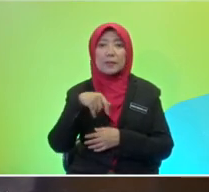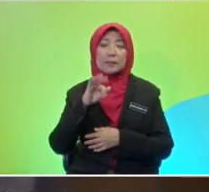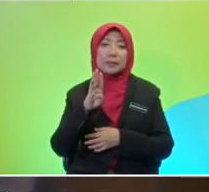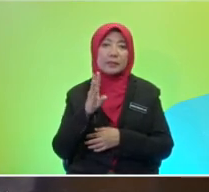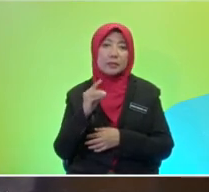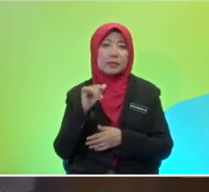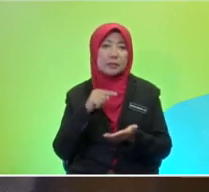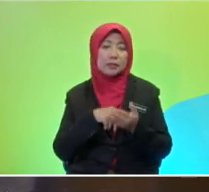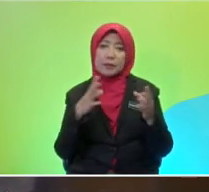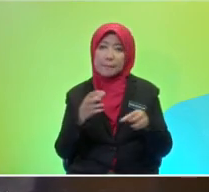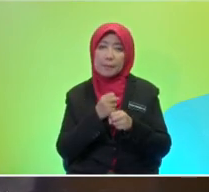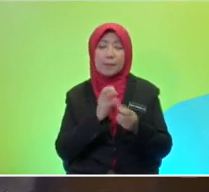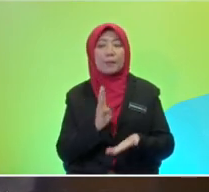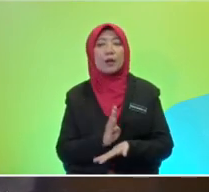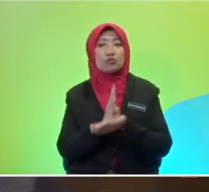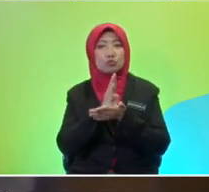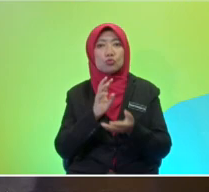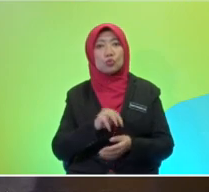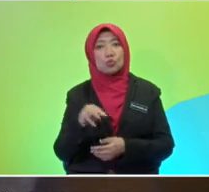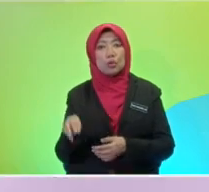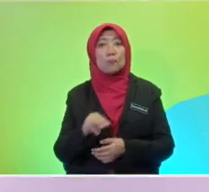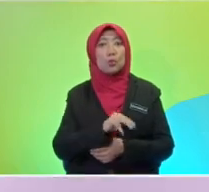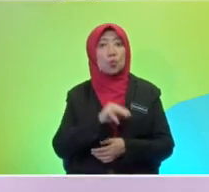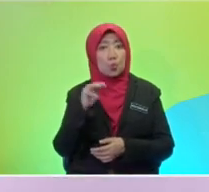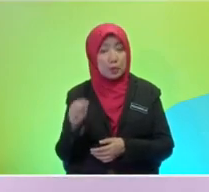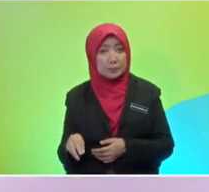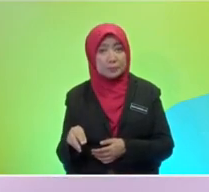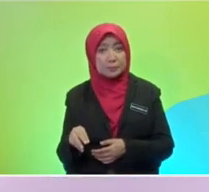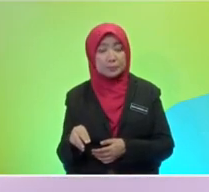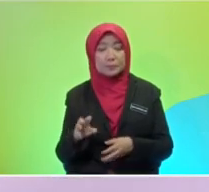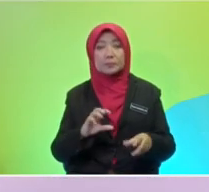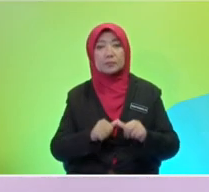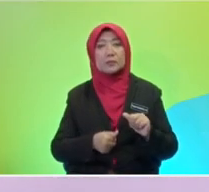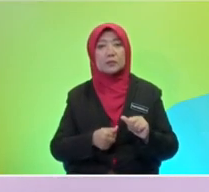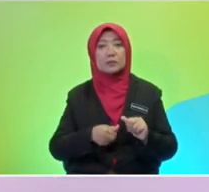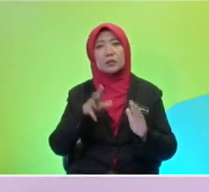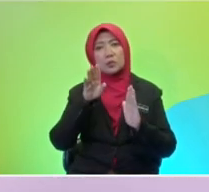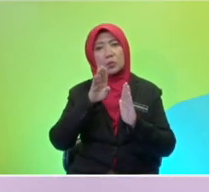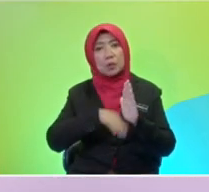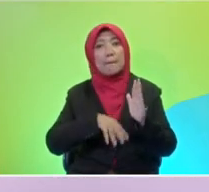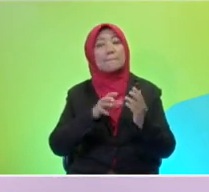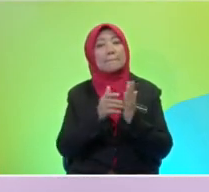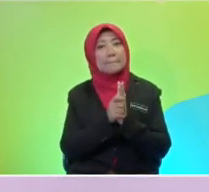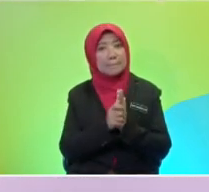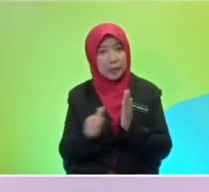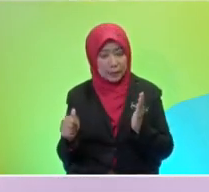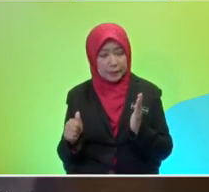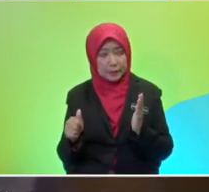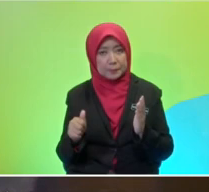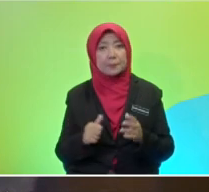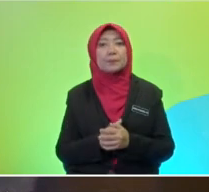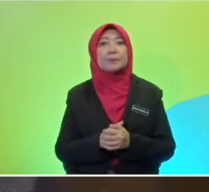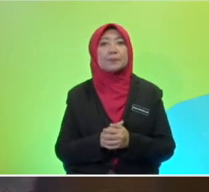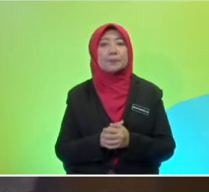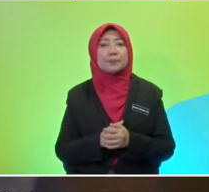apa membantu murid-murid yang mungkin di dalam sesuatu mata pelajaran tersebut